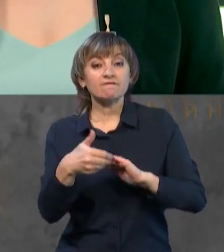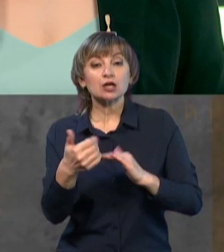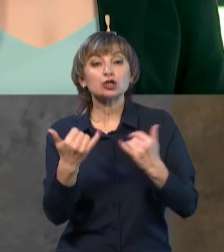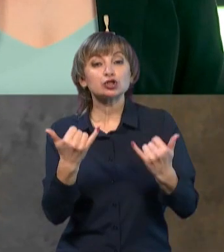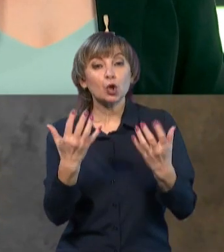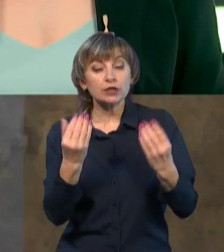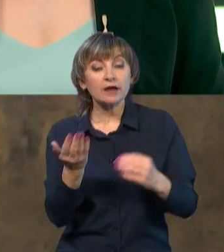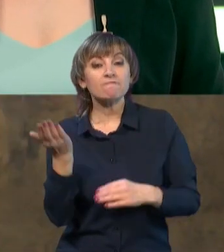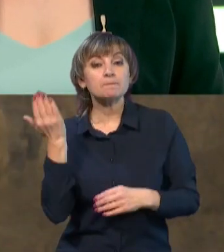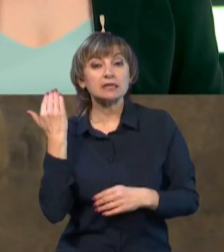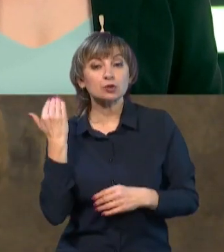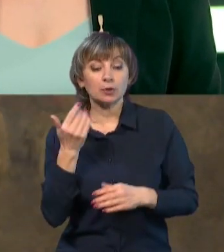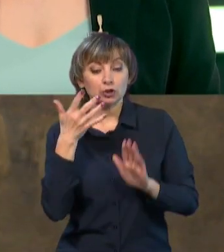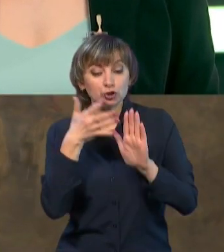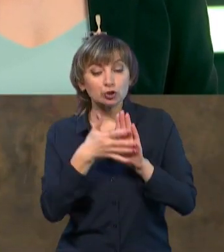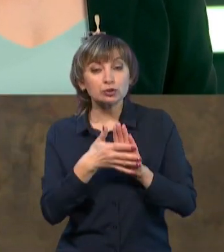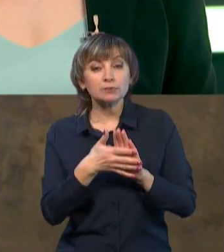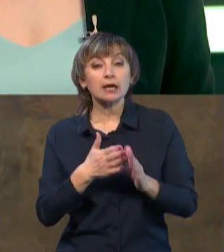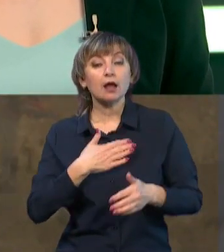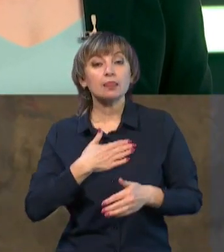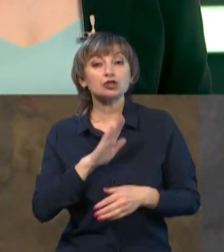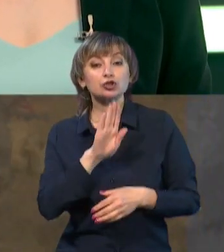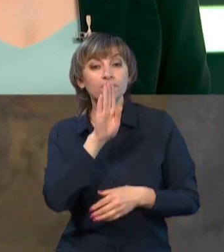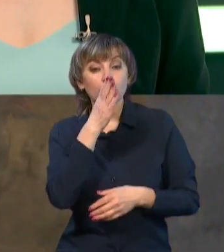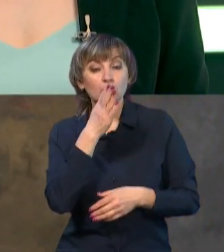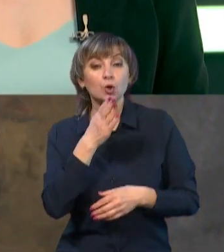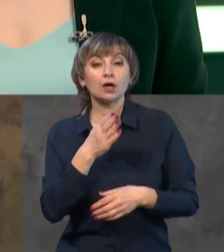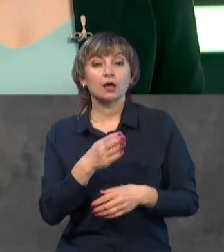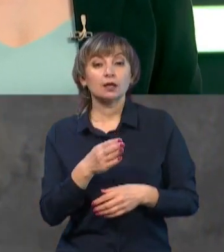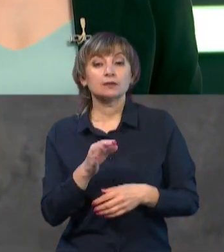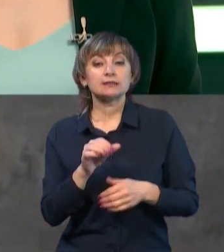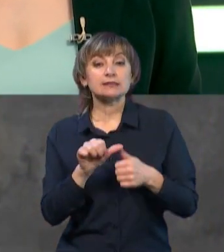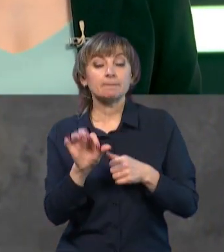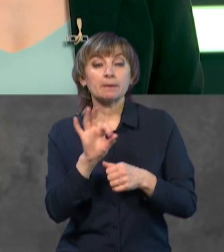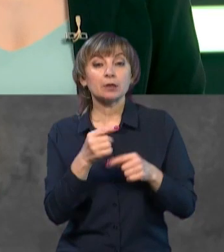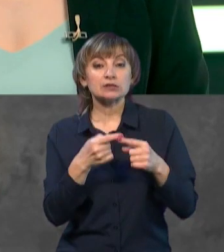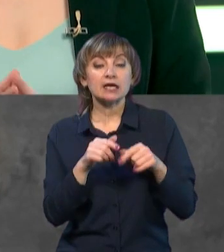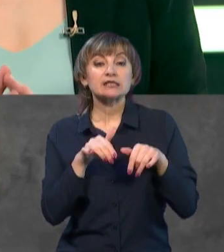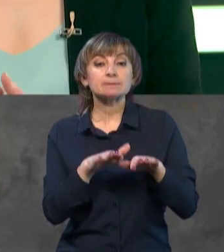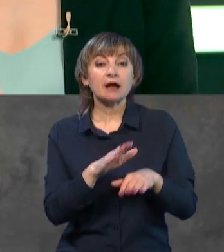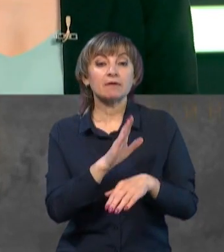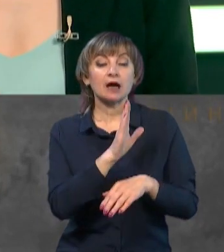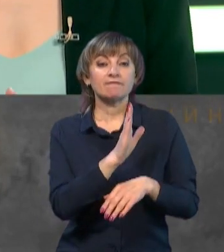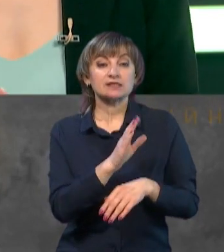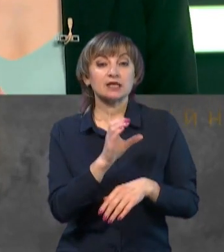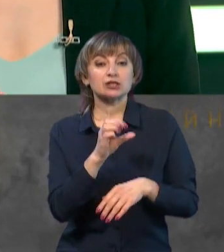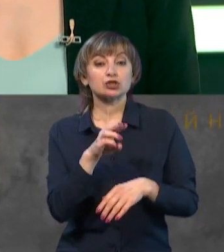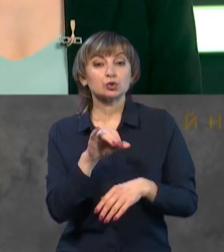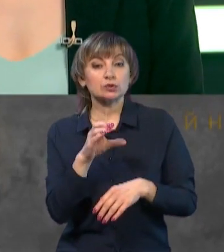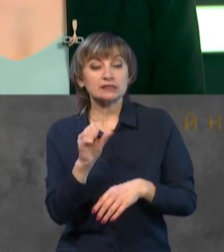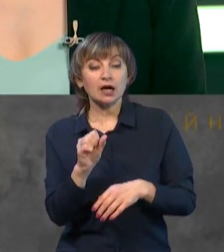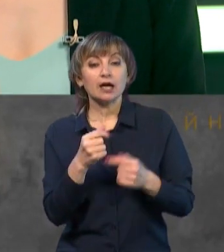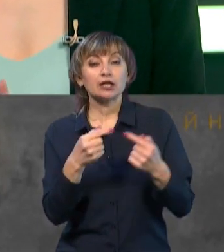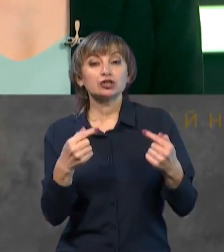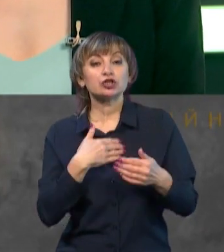сьогодення у минулому. Зрозуміти нашого ворога, саме про це, і «Справа Василя Стуса» Вахтанга Кіпіані, і інший